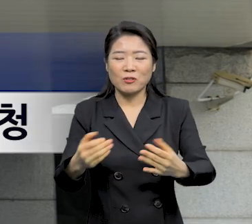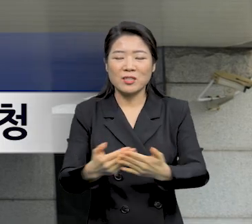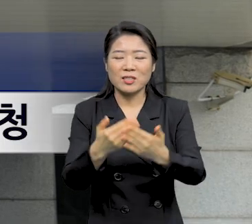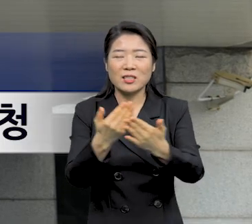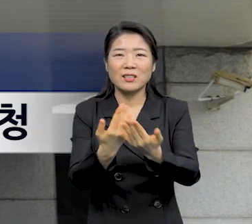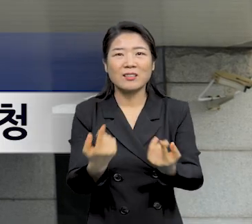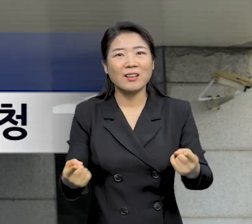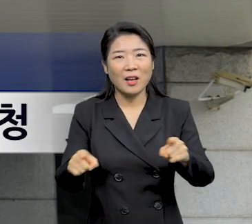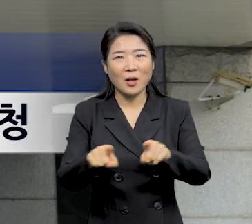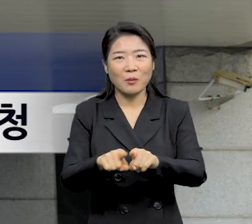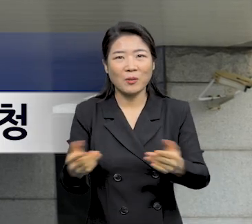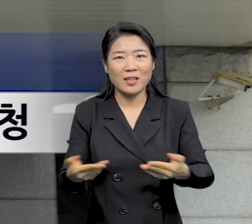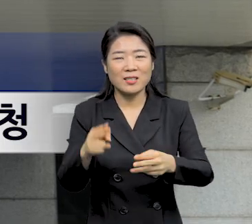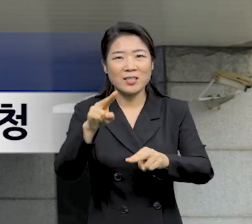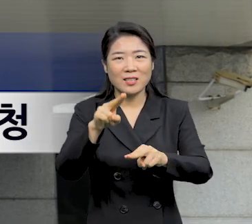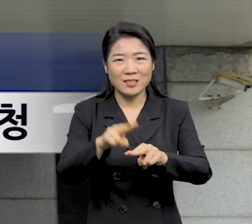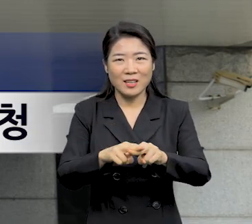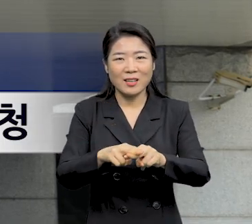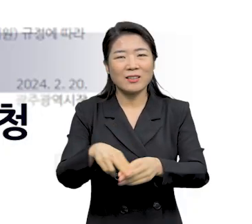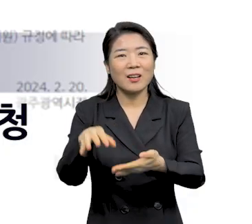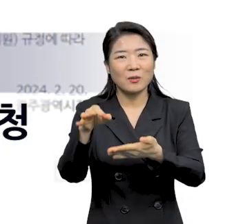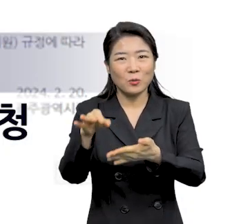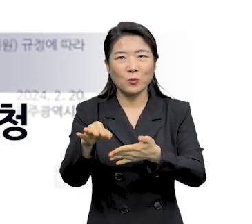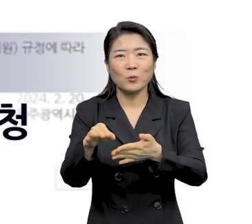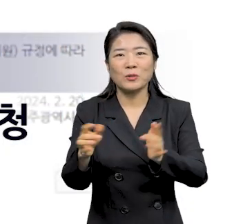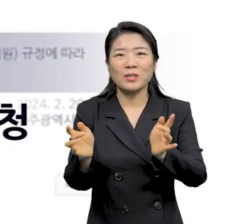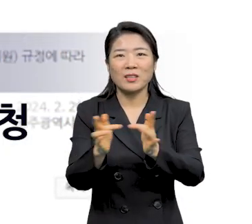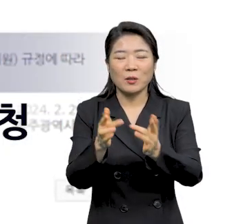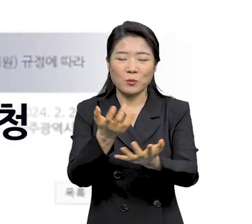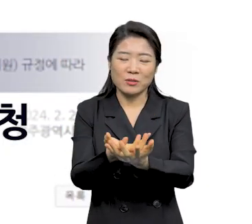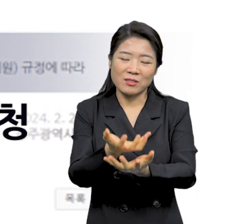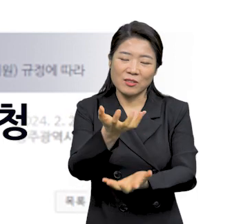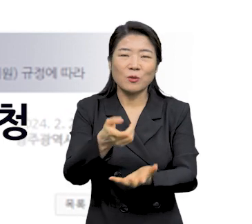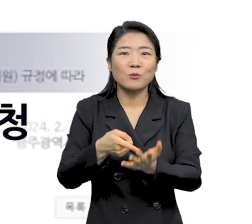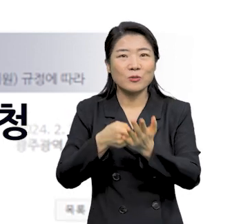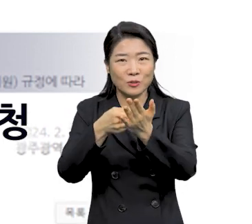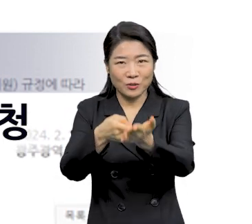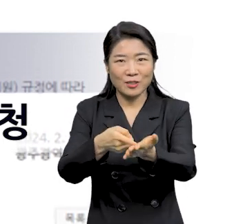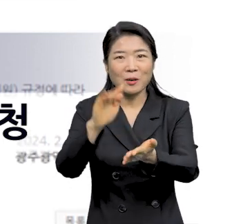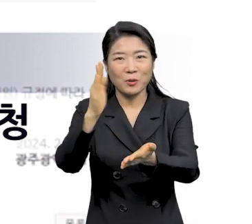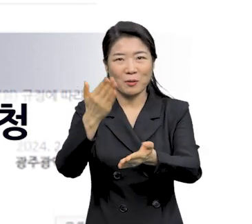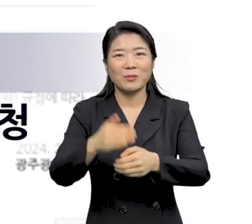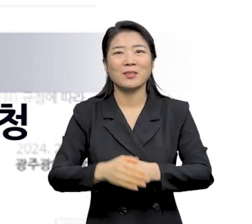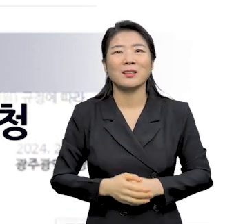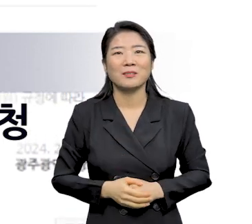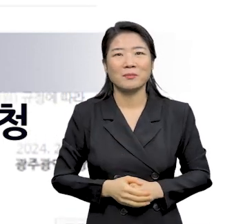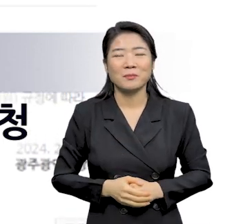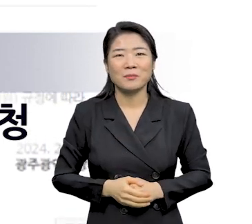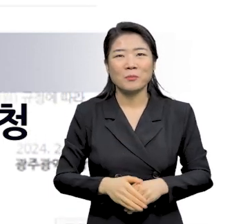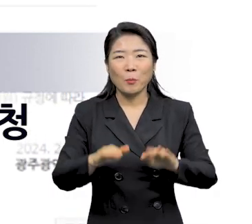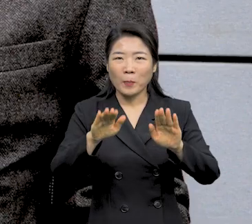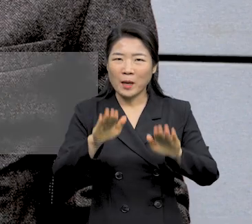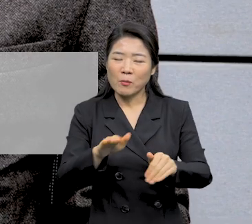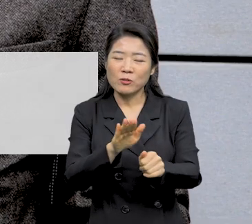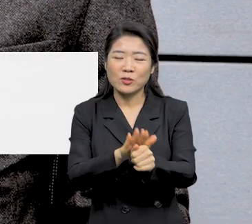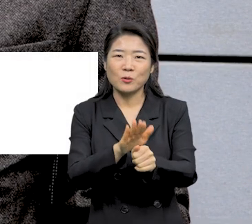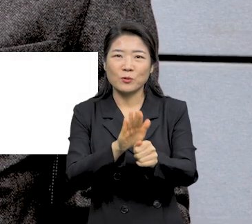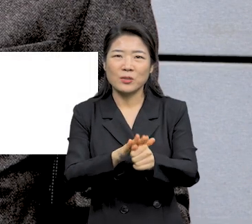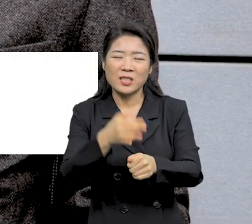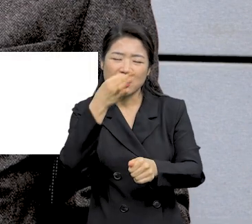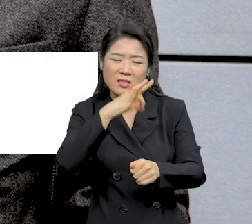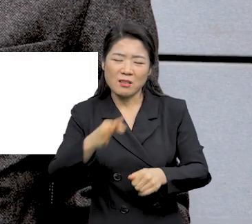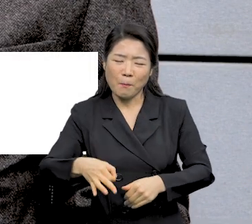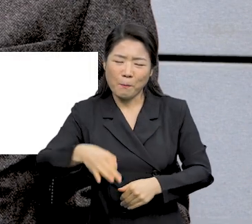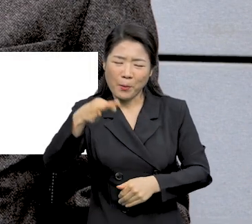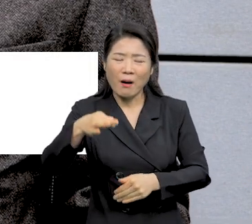지능 상생 일자리 재단 기금 융자 관리 시스템을 통해 온라인으로 관련 서류를 하면 됩니다 이번